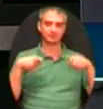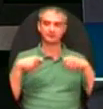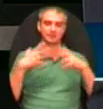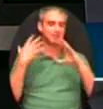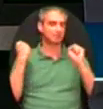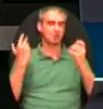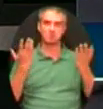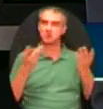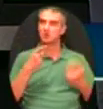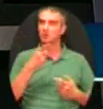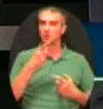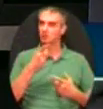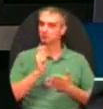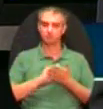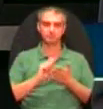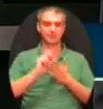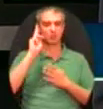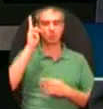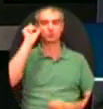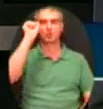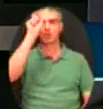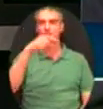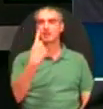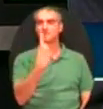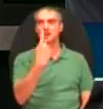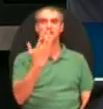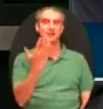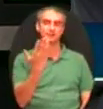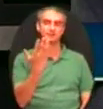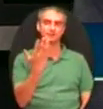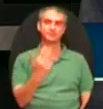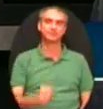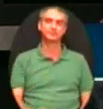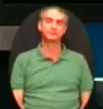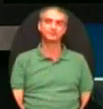דיפלומטית, הוא משרד חוץ של אדם אחד, כמעט הייתי אומר,